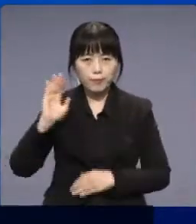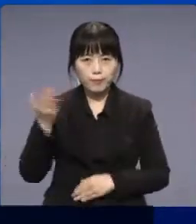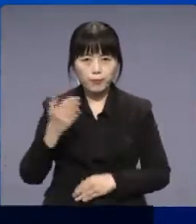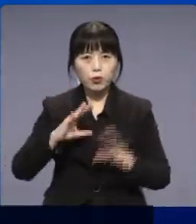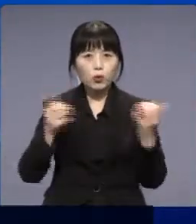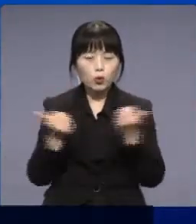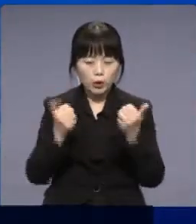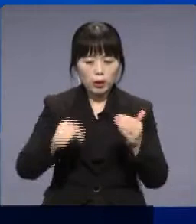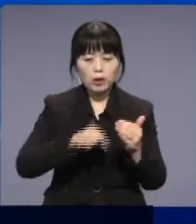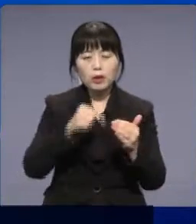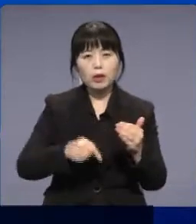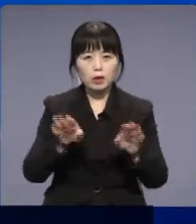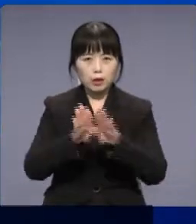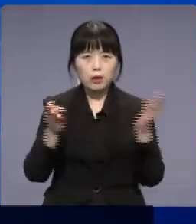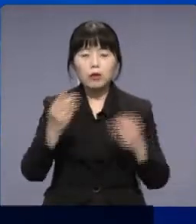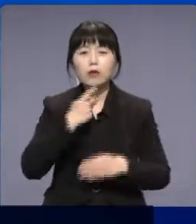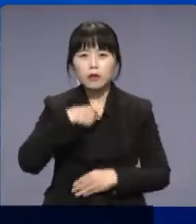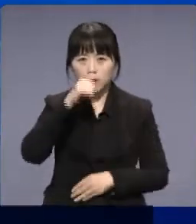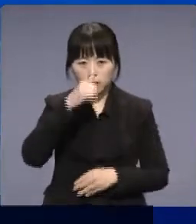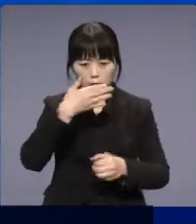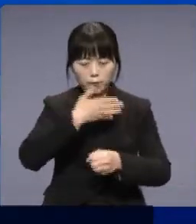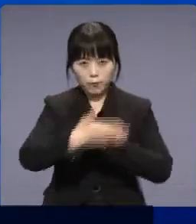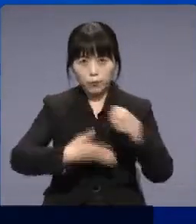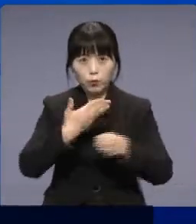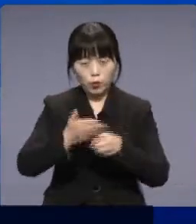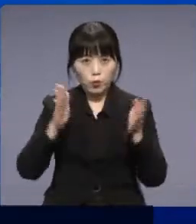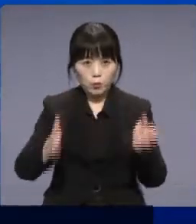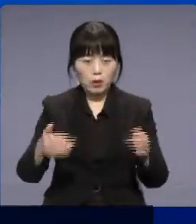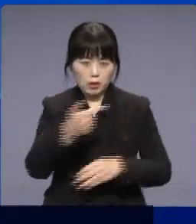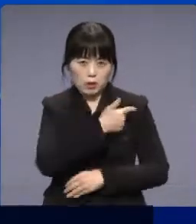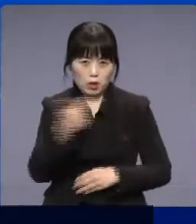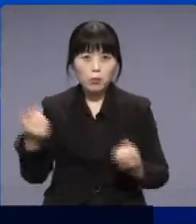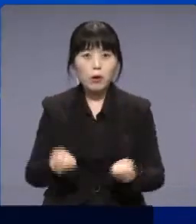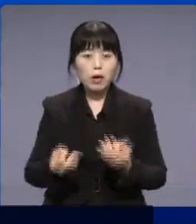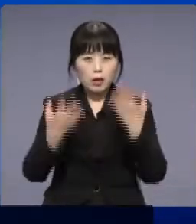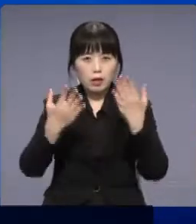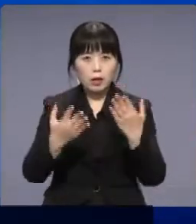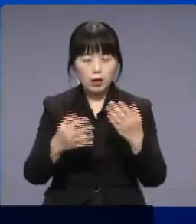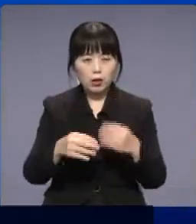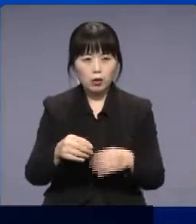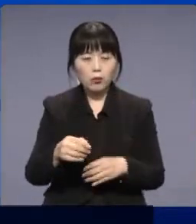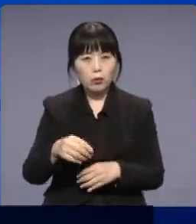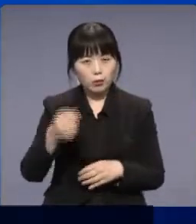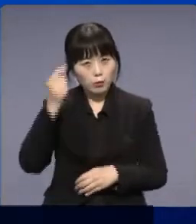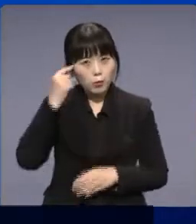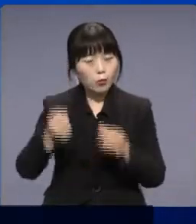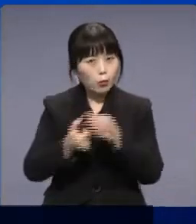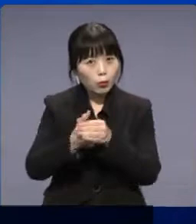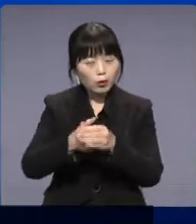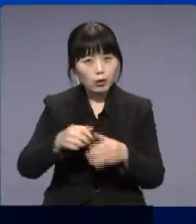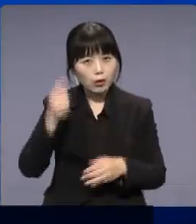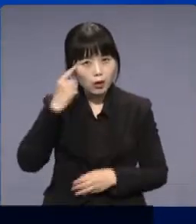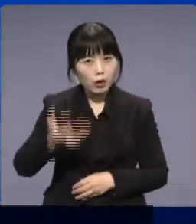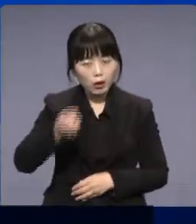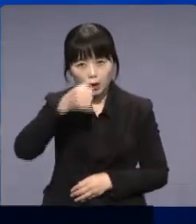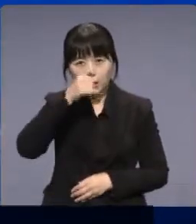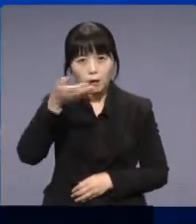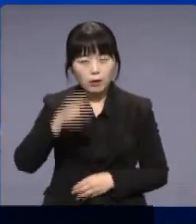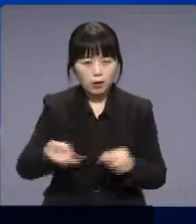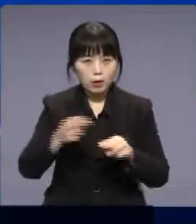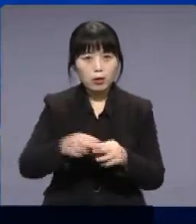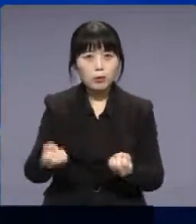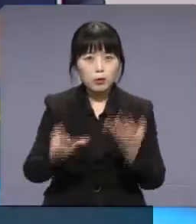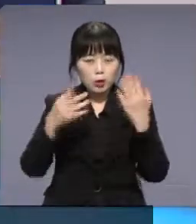국회 실내에서 열렸는데 9년 만에 열렸던 대규모 행사 조금 이채롭게도 느껴졌는데 오늘 취임식을 좀 떠올려 본다면